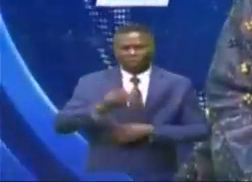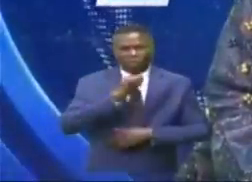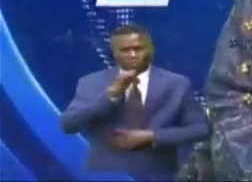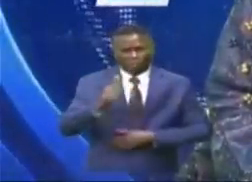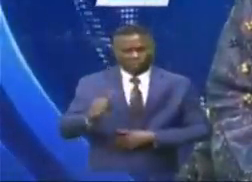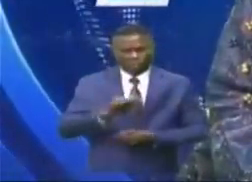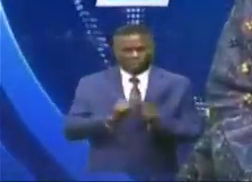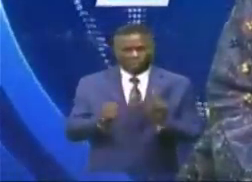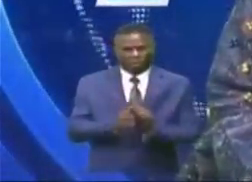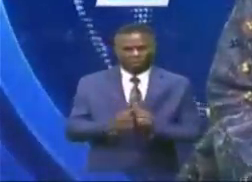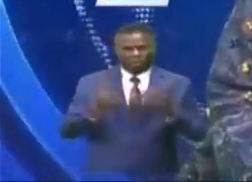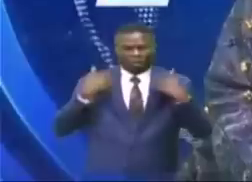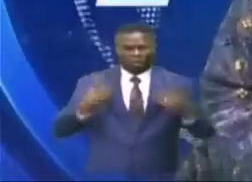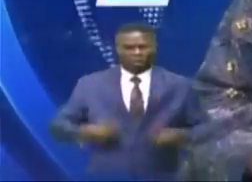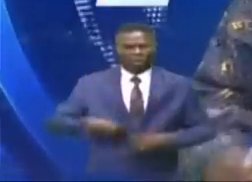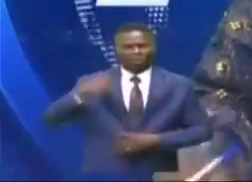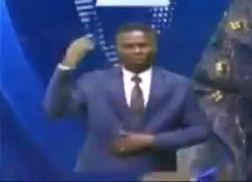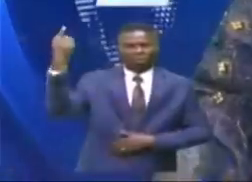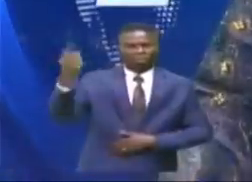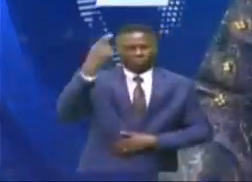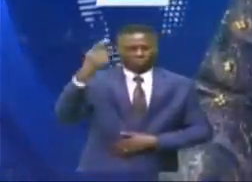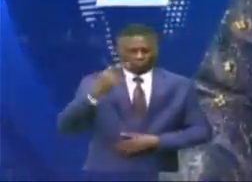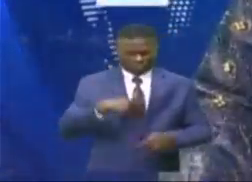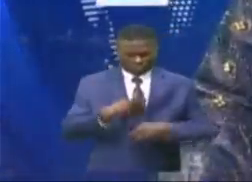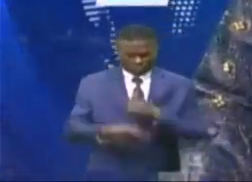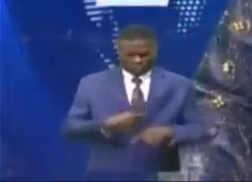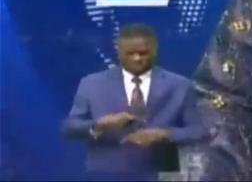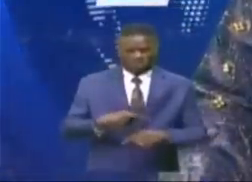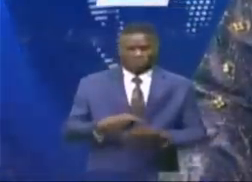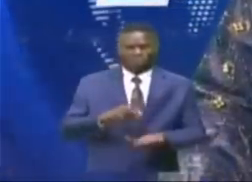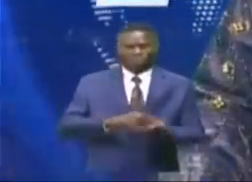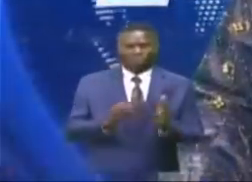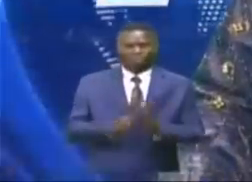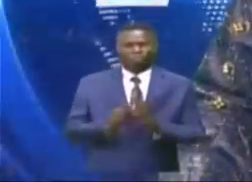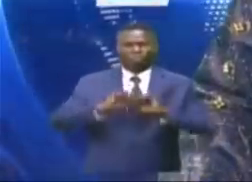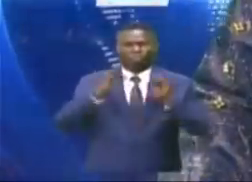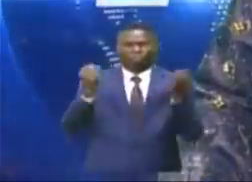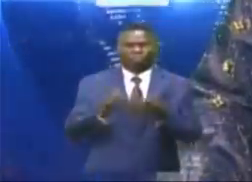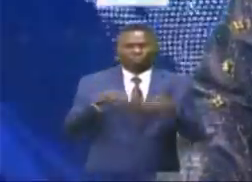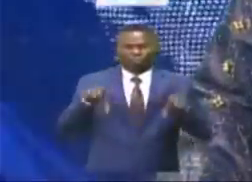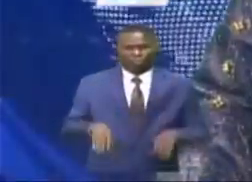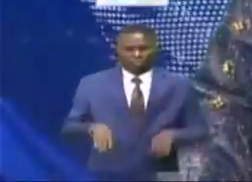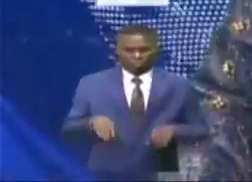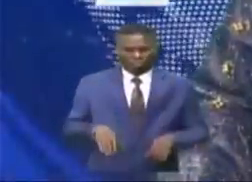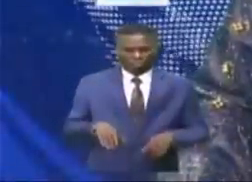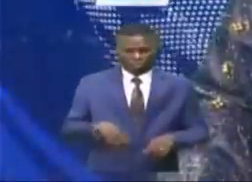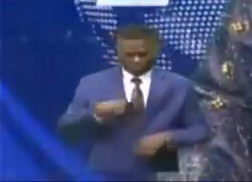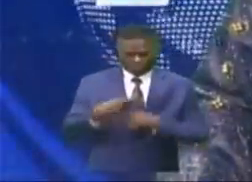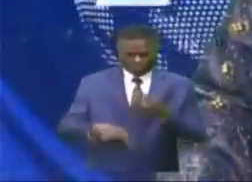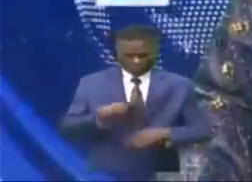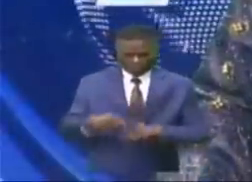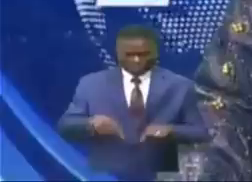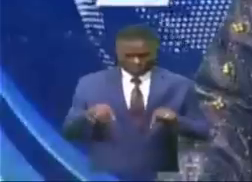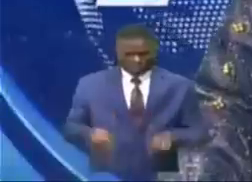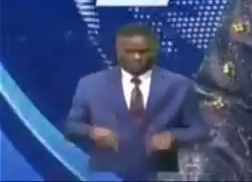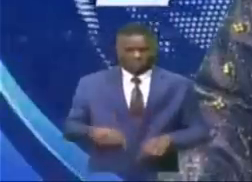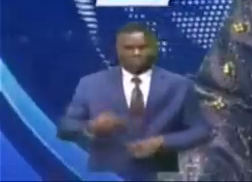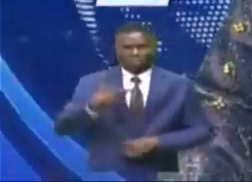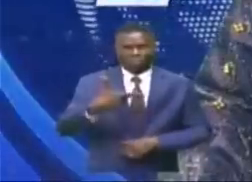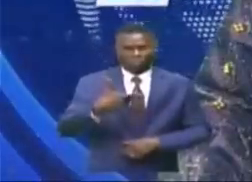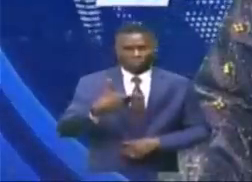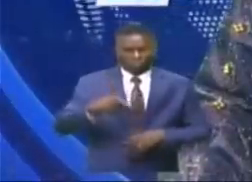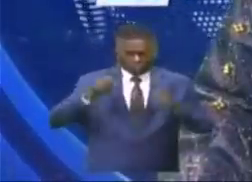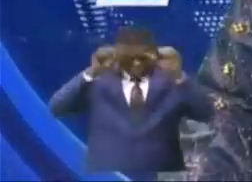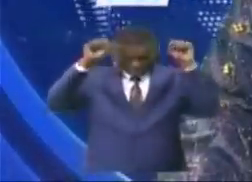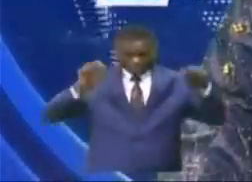de la couverture santé universelle qui figure dans l'axe 1 du programme social du gouvernement congolais. Le lancement officiel a eu lieu ce mardi par le